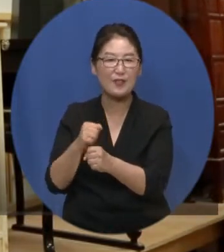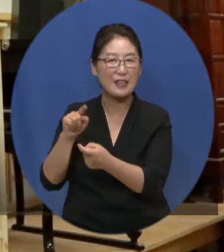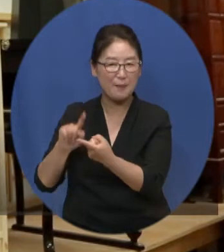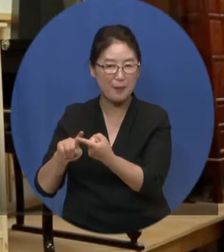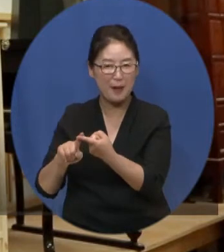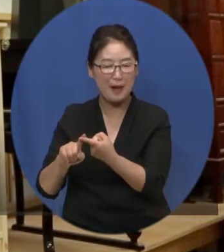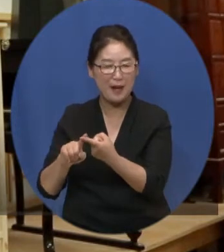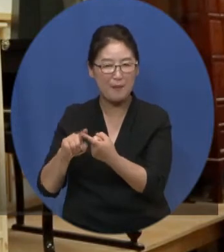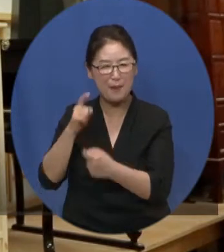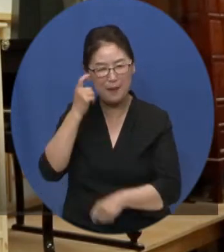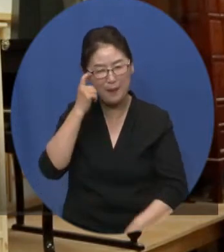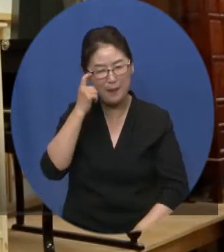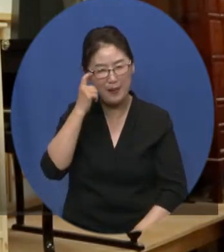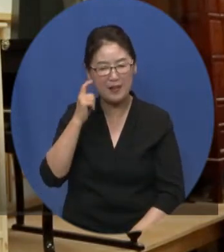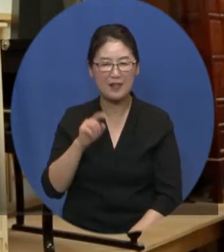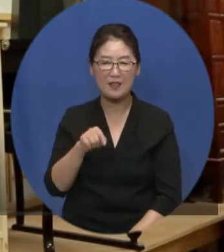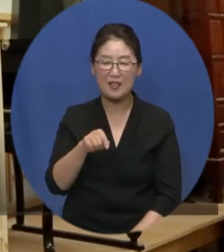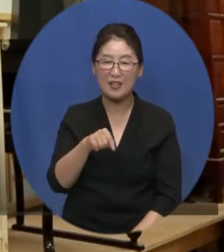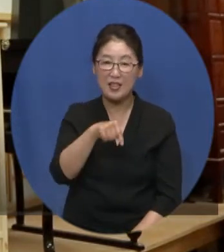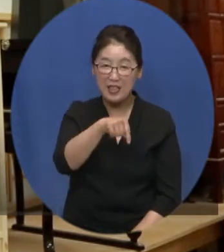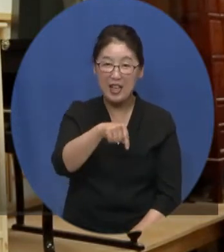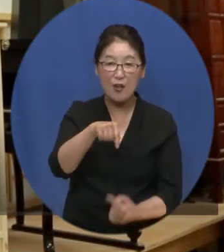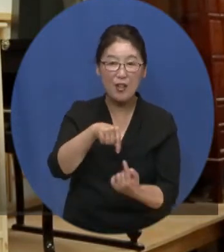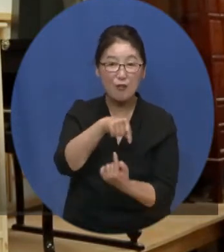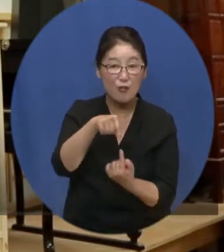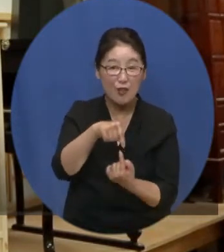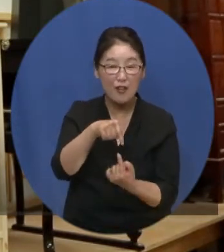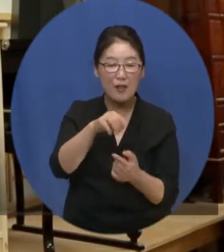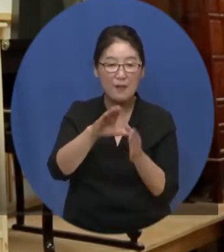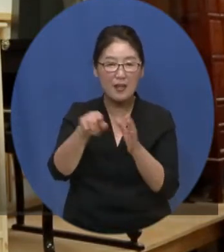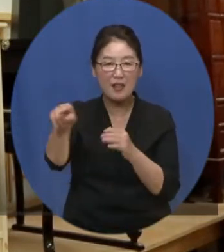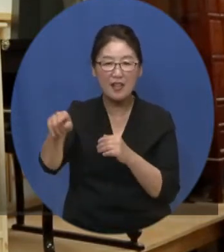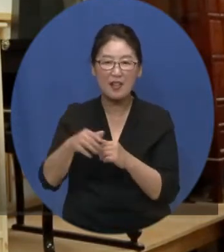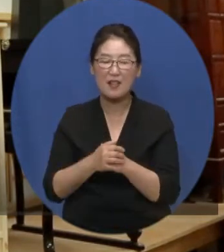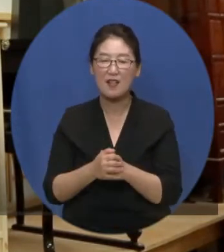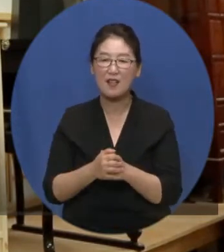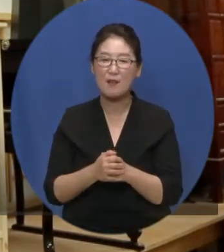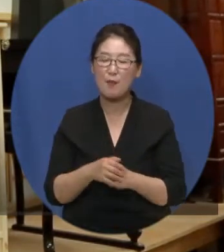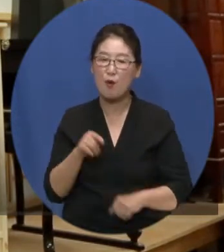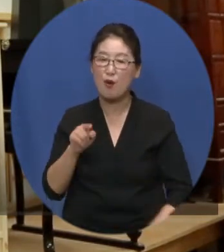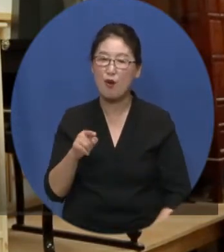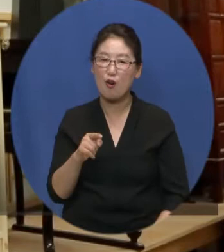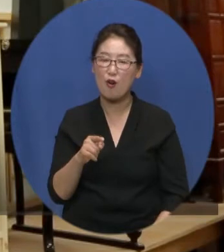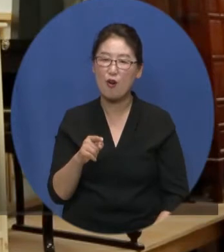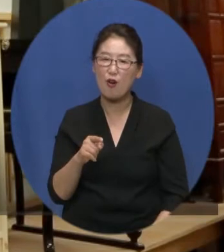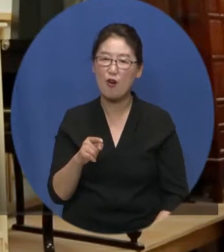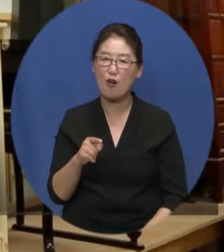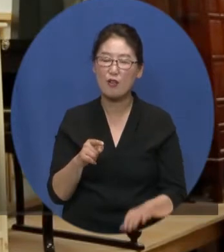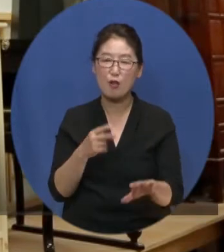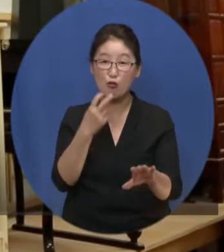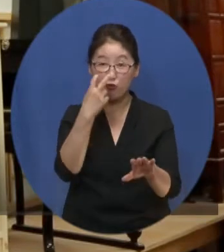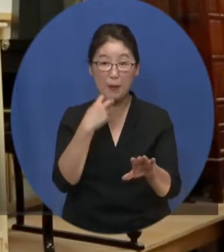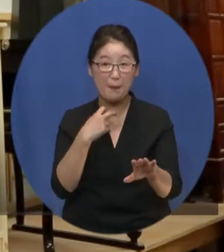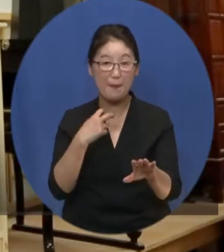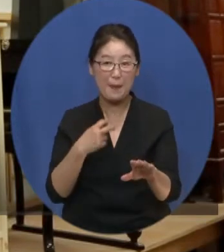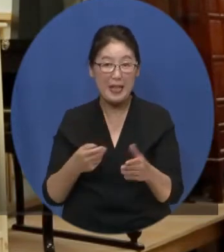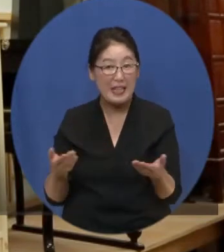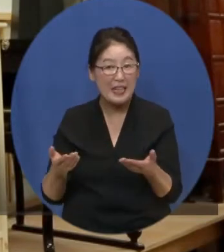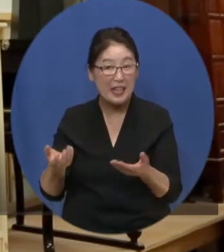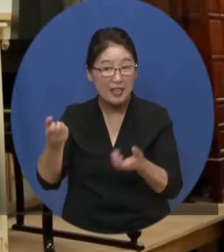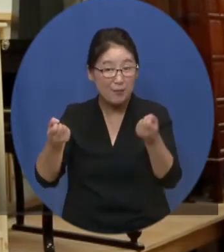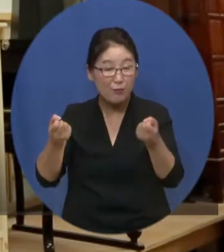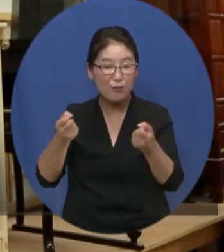가끔은 공방을 이렇게 하면서 투잡을 하시는 분도 계시는데 어떻게 보면 제가 학원에 간것도